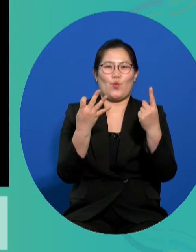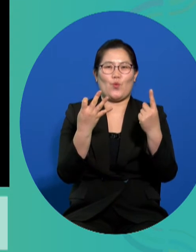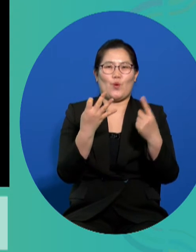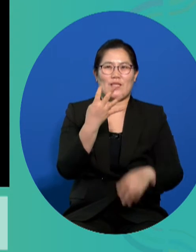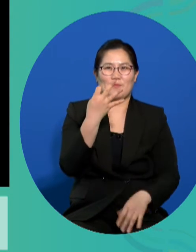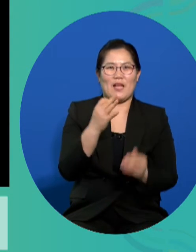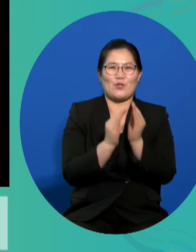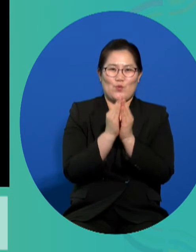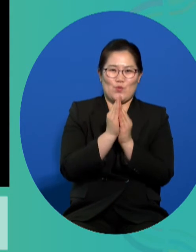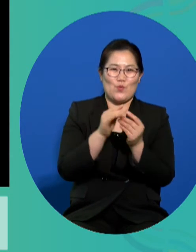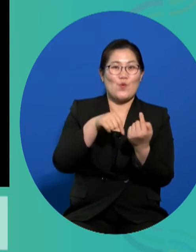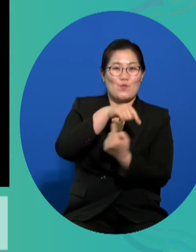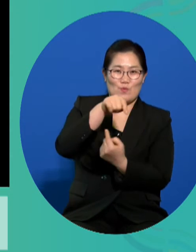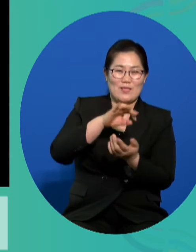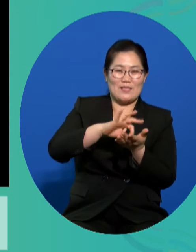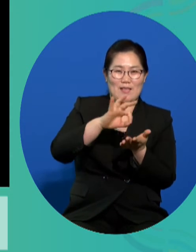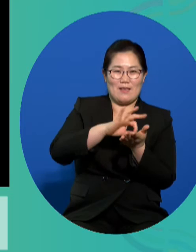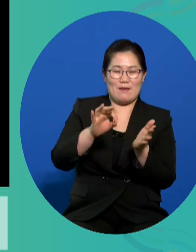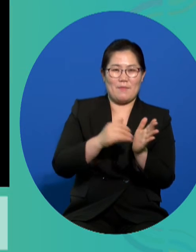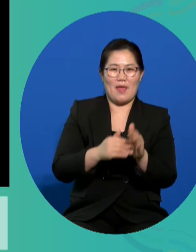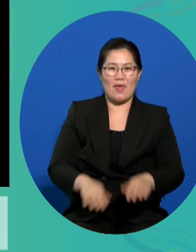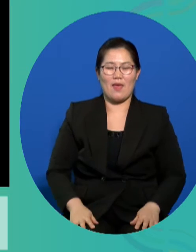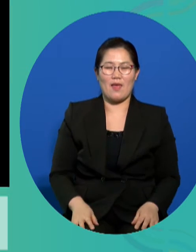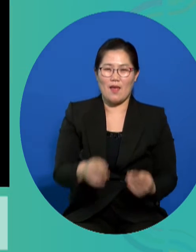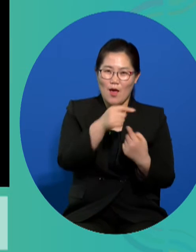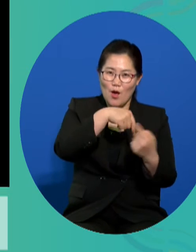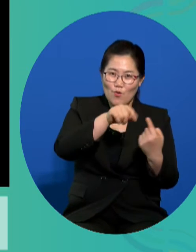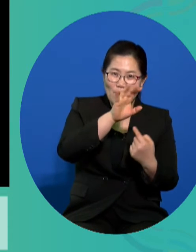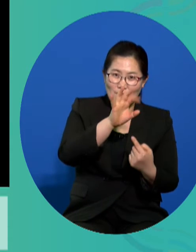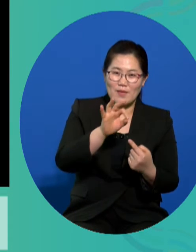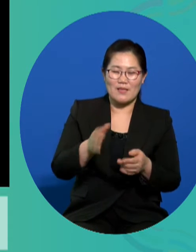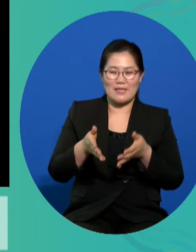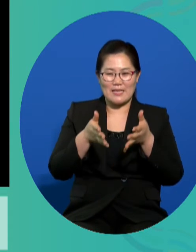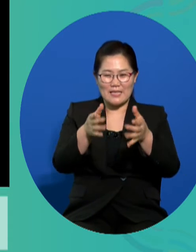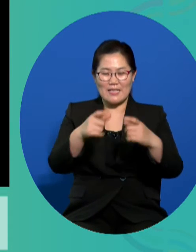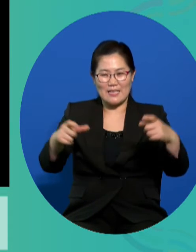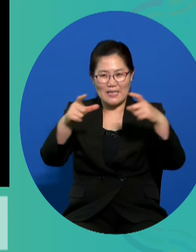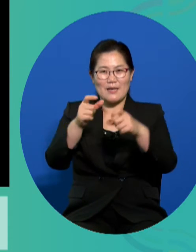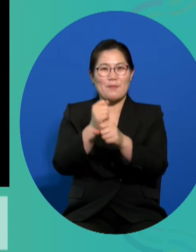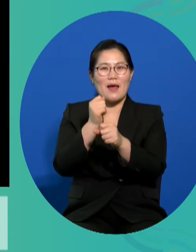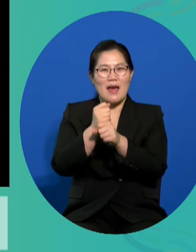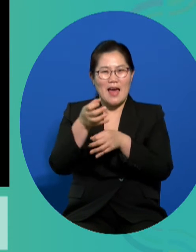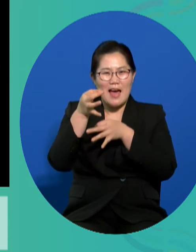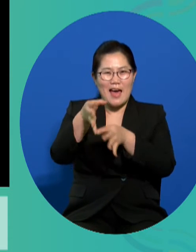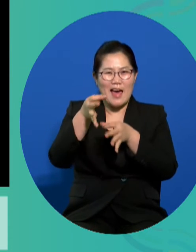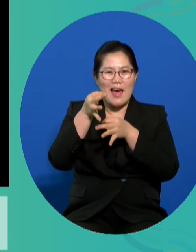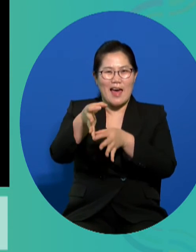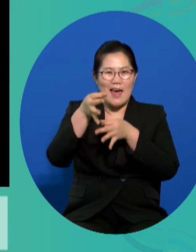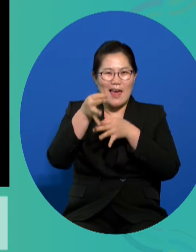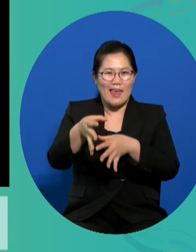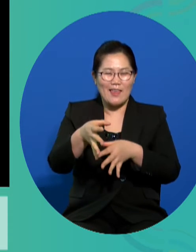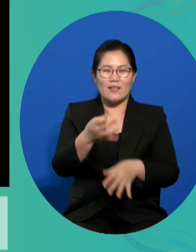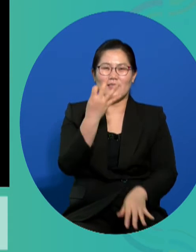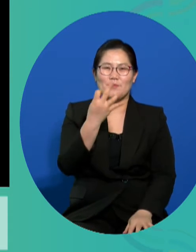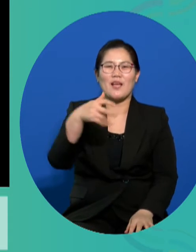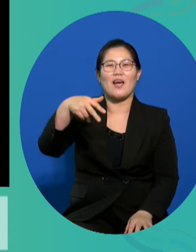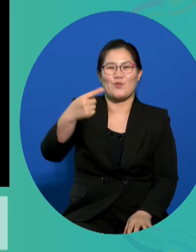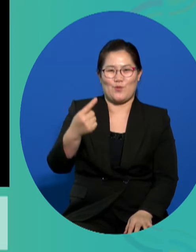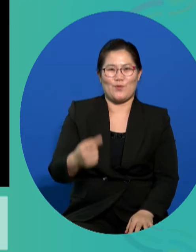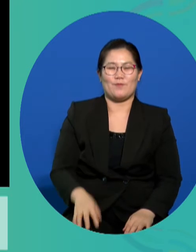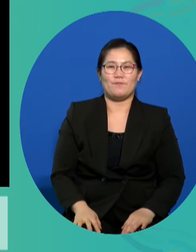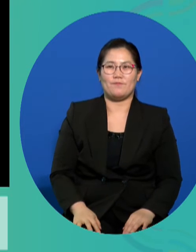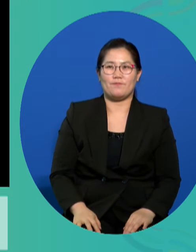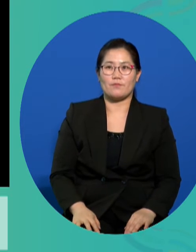뭐 운영비도 있을 거고 아니면은 뭐 경기장 인프라 이런 투자 비용도 있을 겁니다. 개인적으로 봤을 때는 그림에서